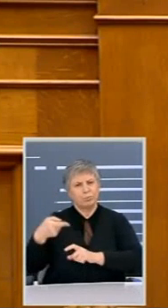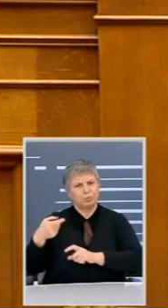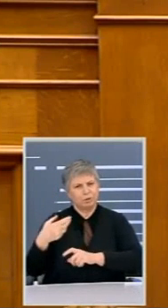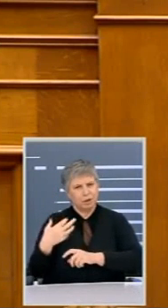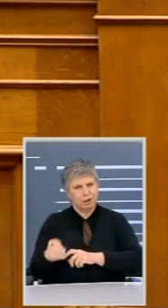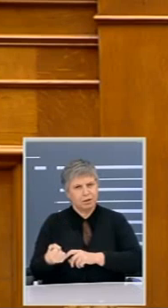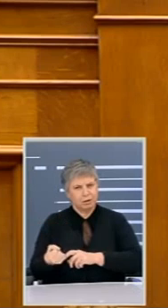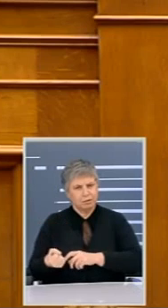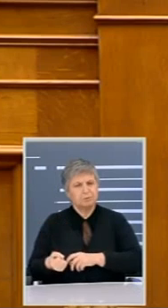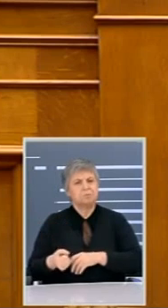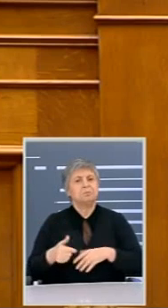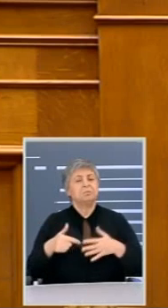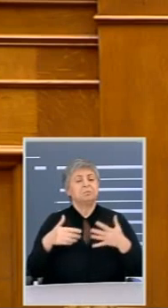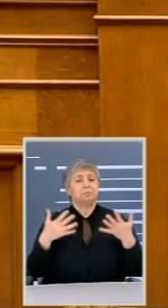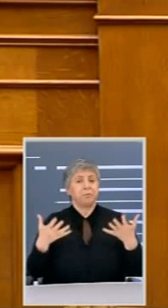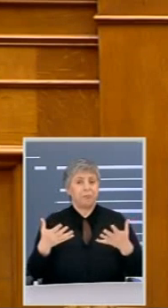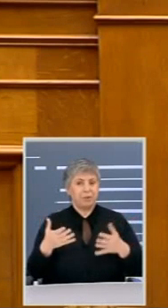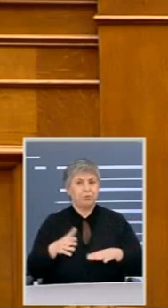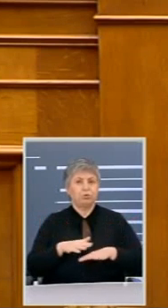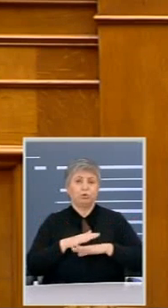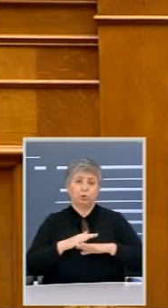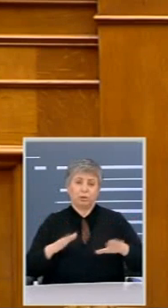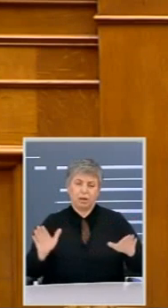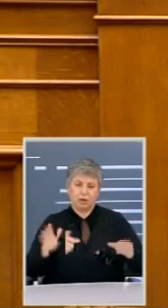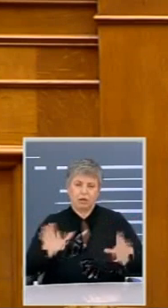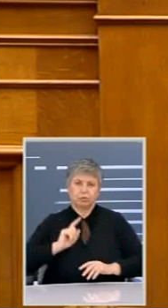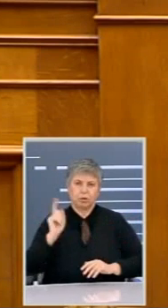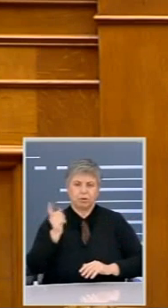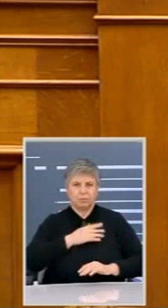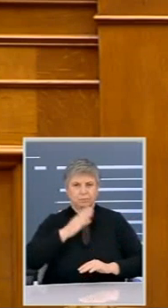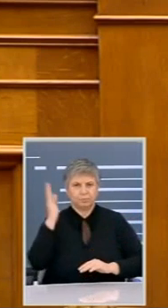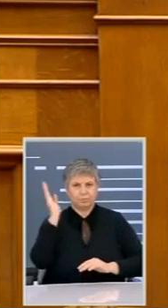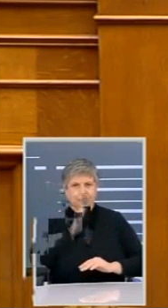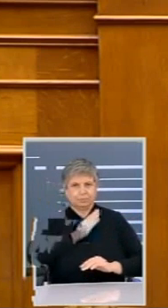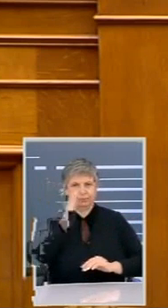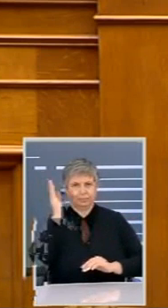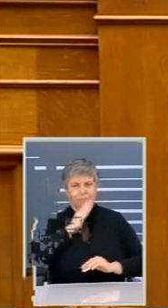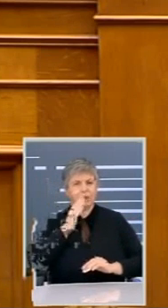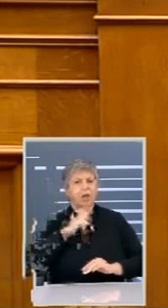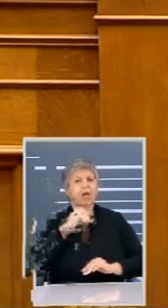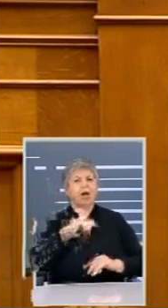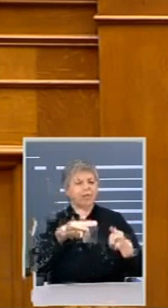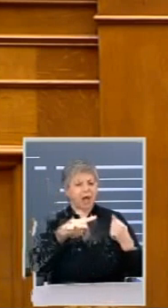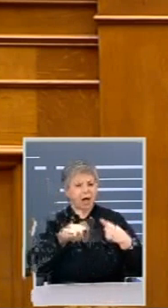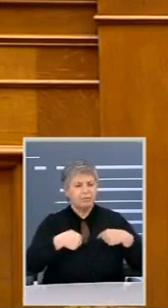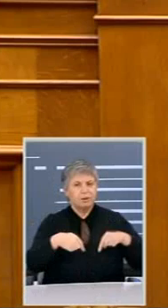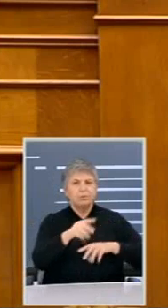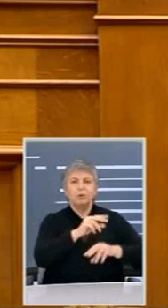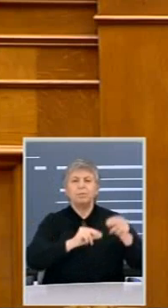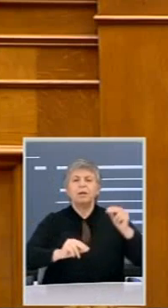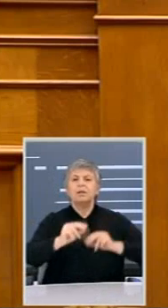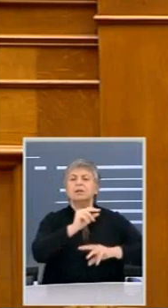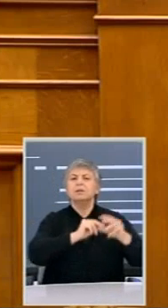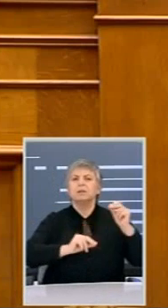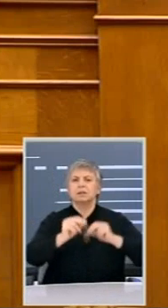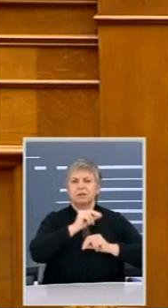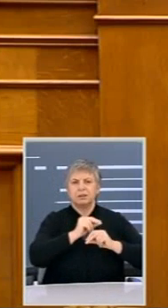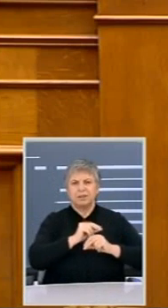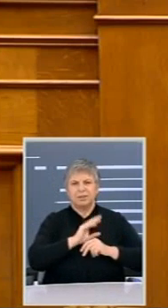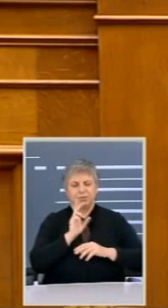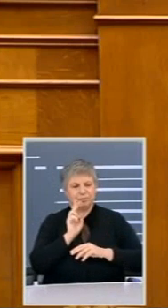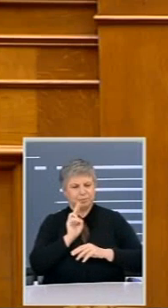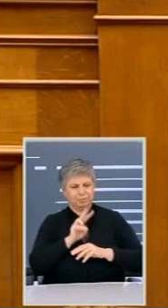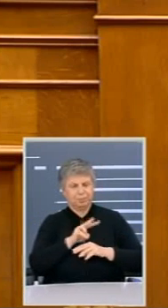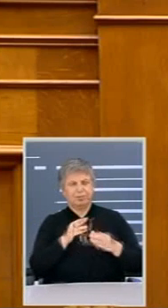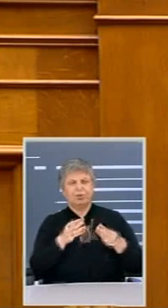έπεσε στο κενό, αφού έγινε περίγελος του κόσμου που παρακολουθούσε τις συνεδριάσεις της Επιτροπής, υιοθετήθηκε άλλη τακτική.